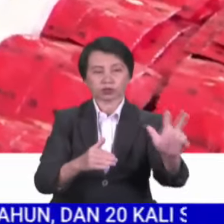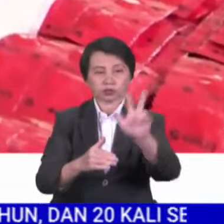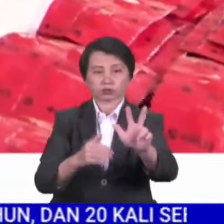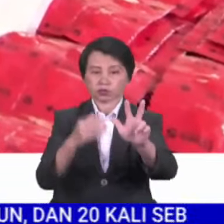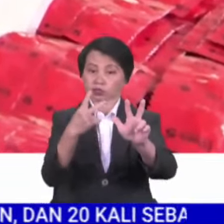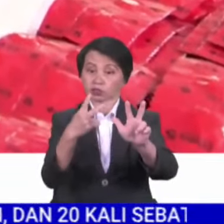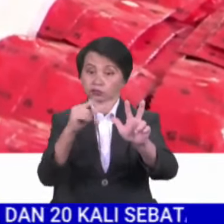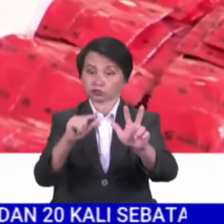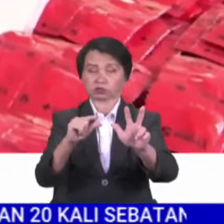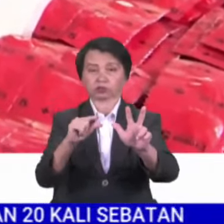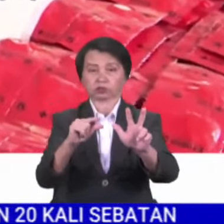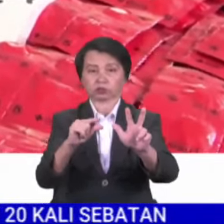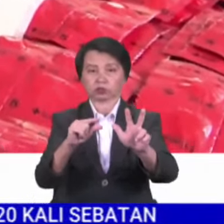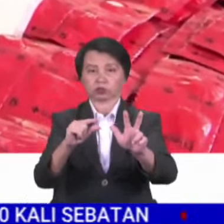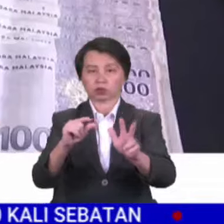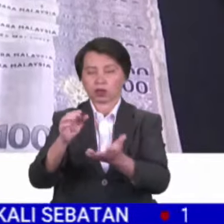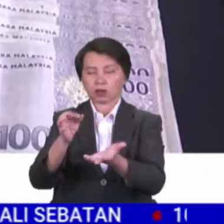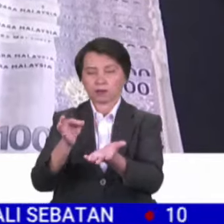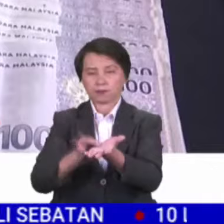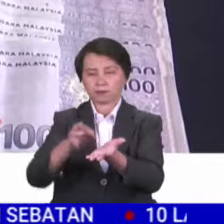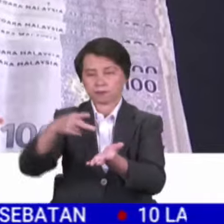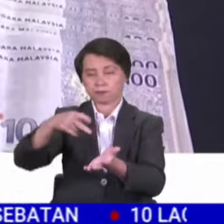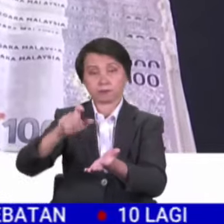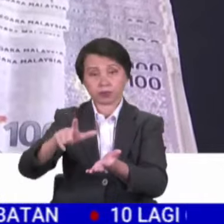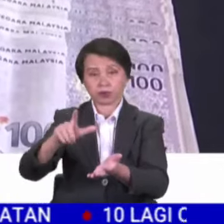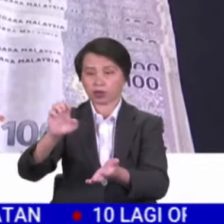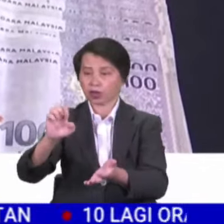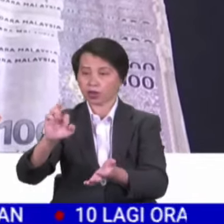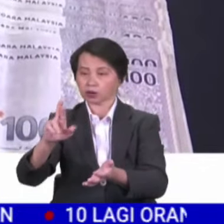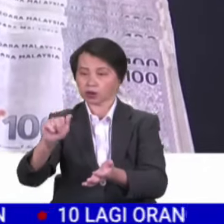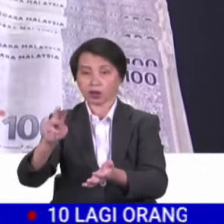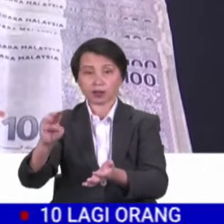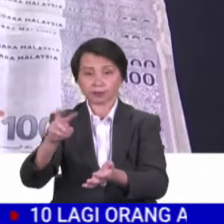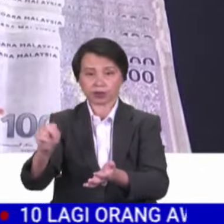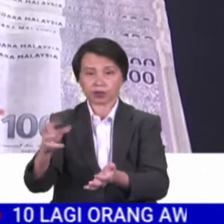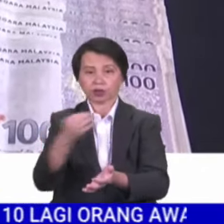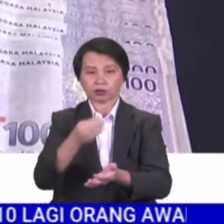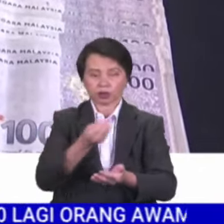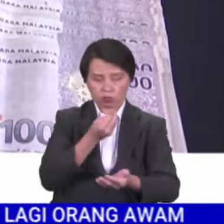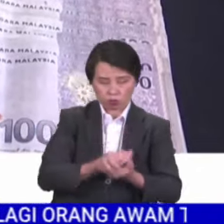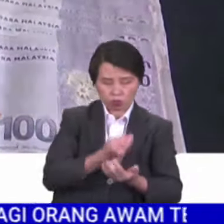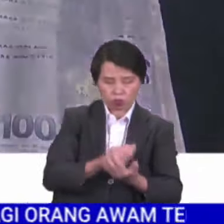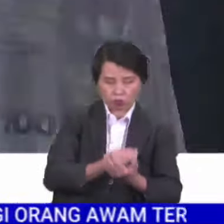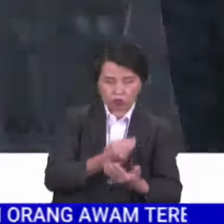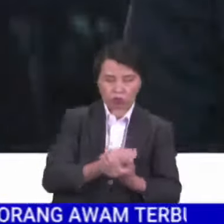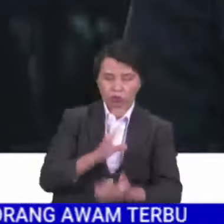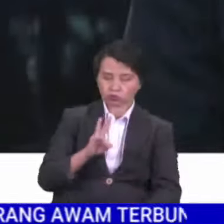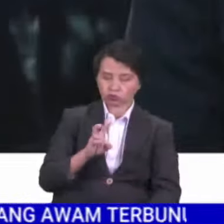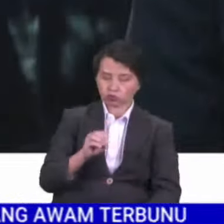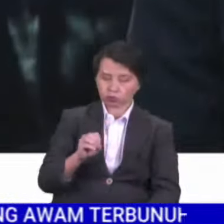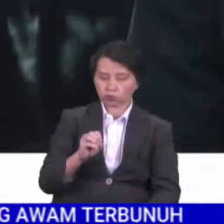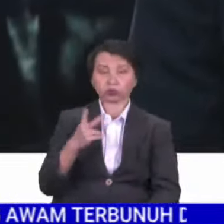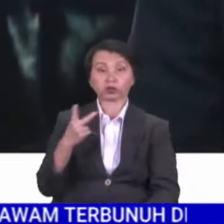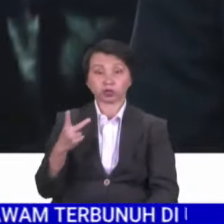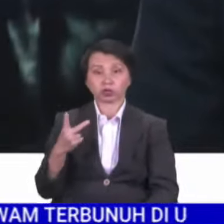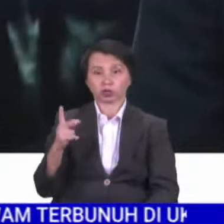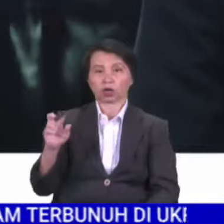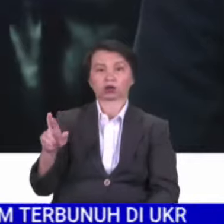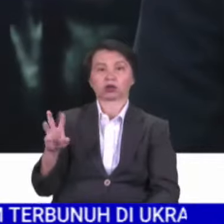kilo pil Arimin 5 dan tunai sebanyak RM70,000